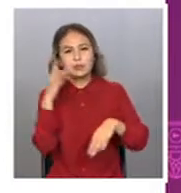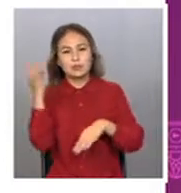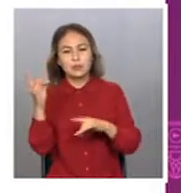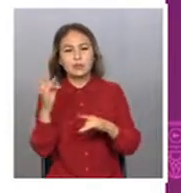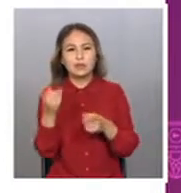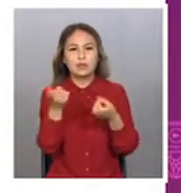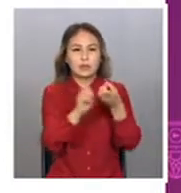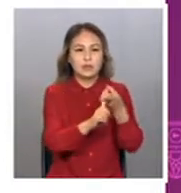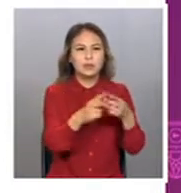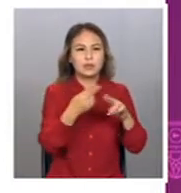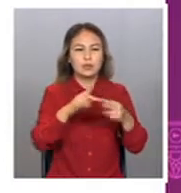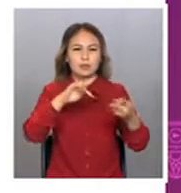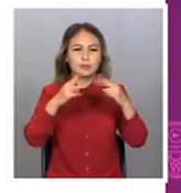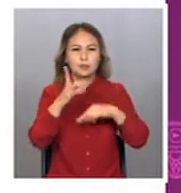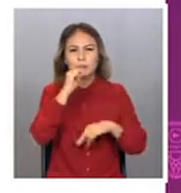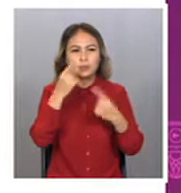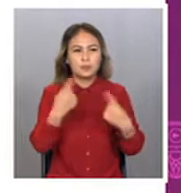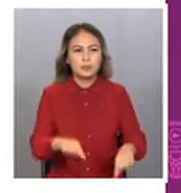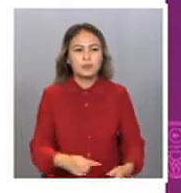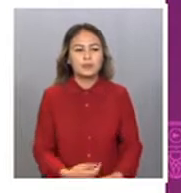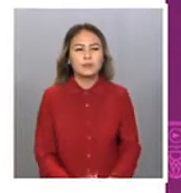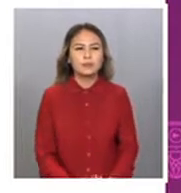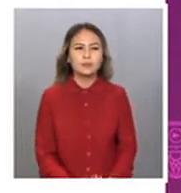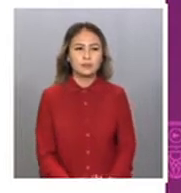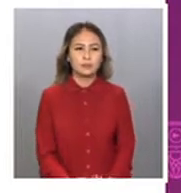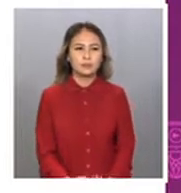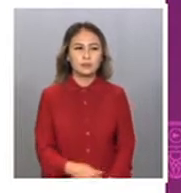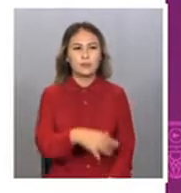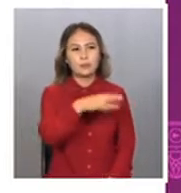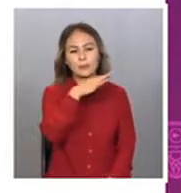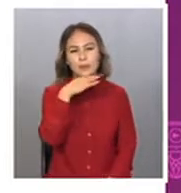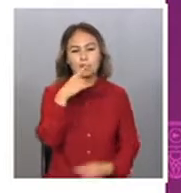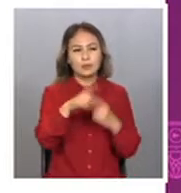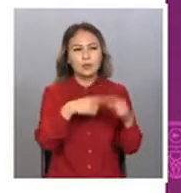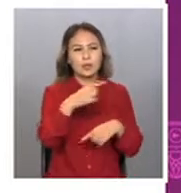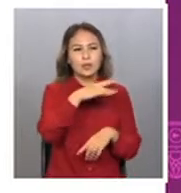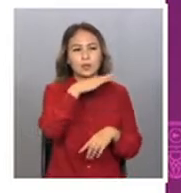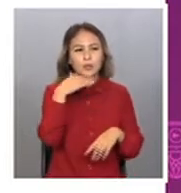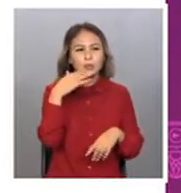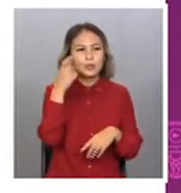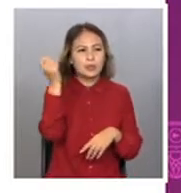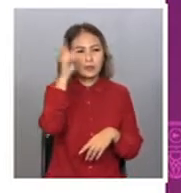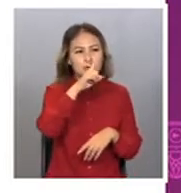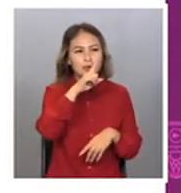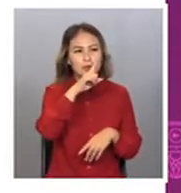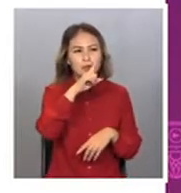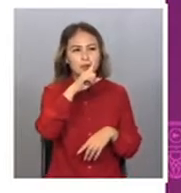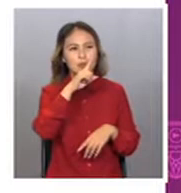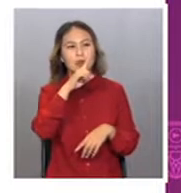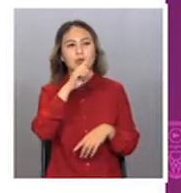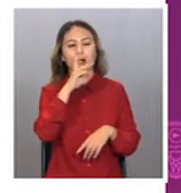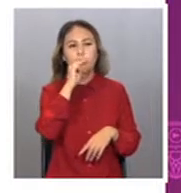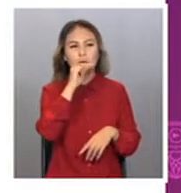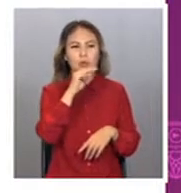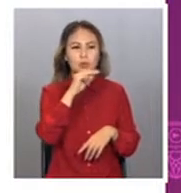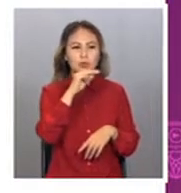ету арқылы айтылғанда өзгеріске ұшырап тұр. Келесі сөз көп білген. Айтылуы